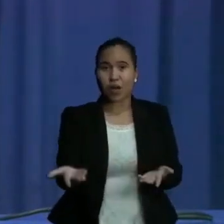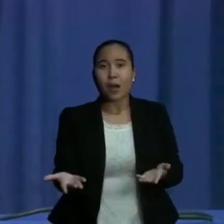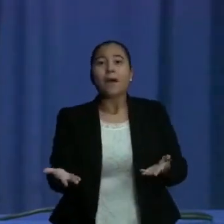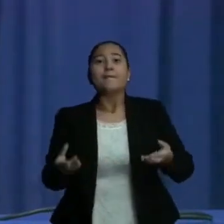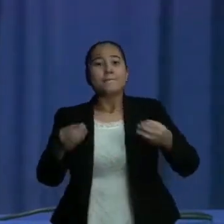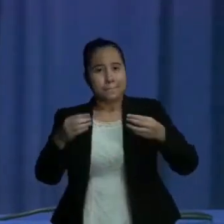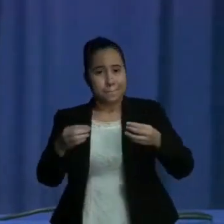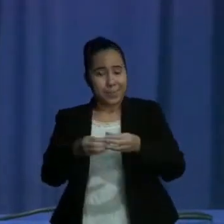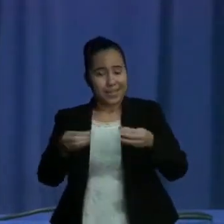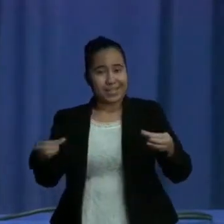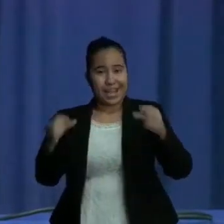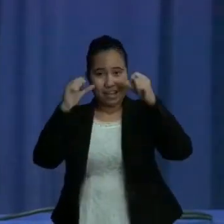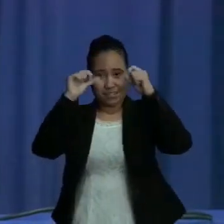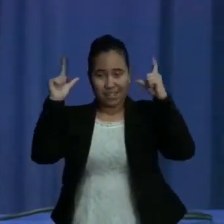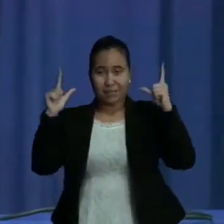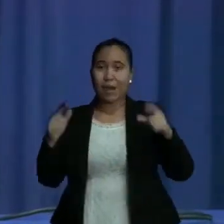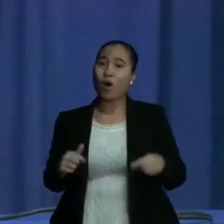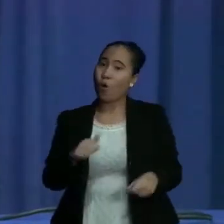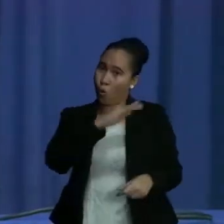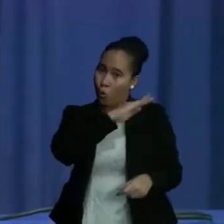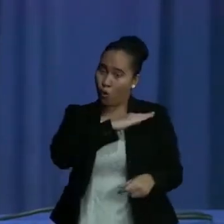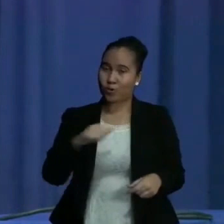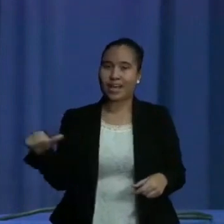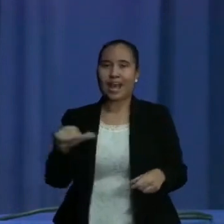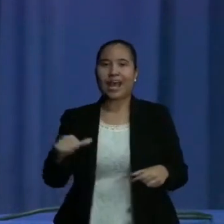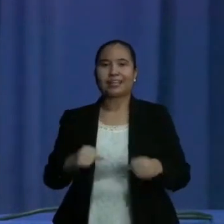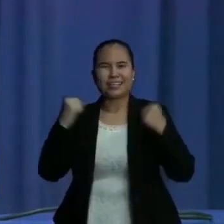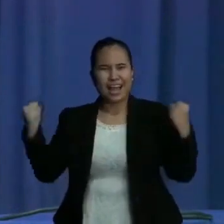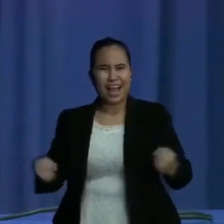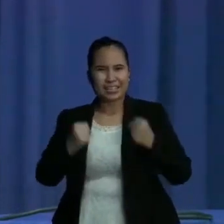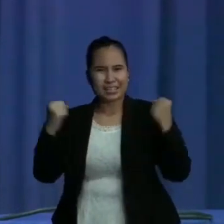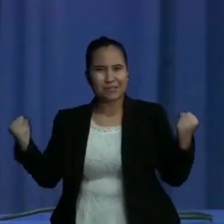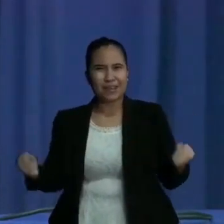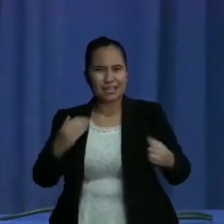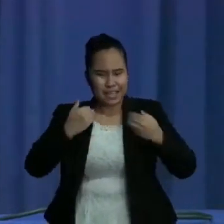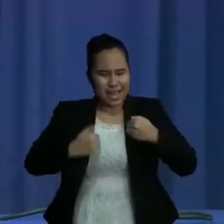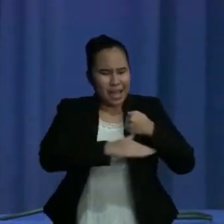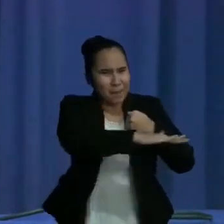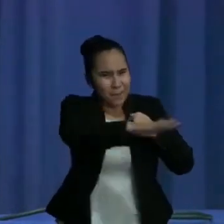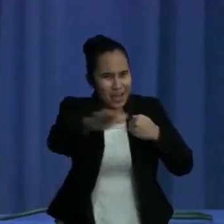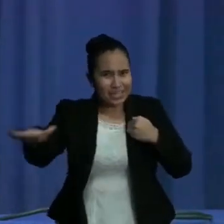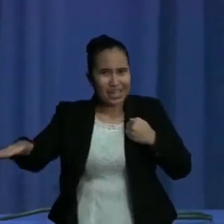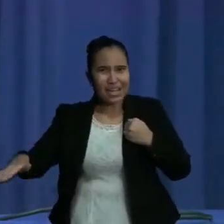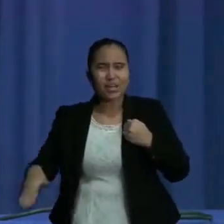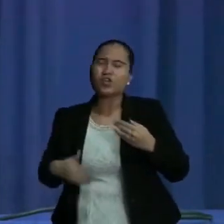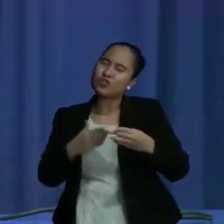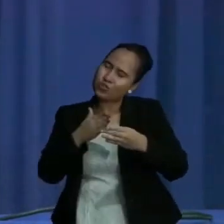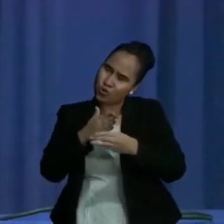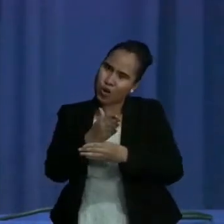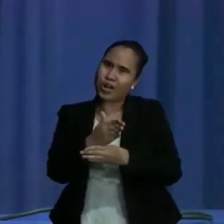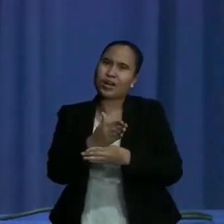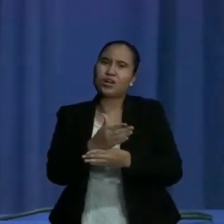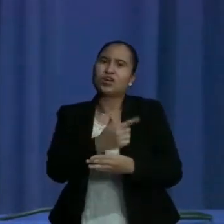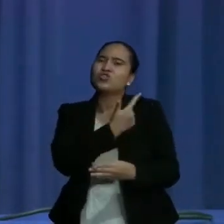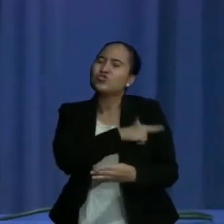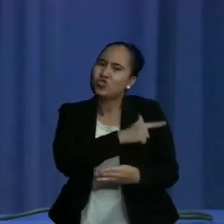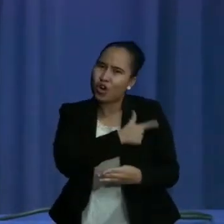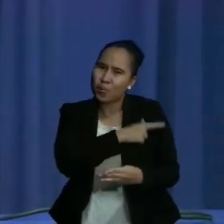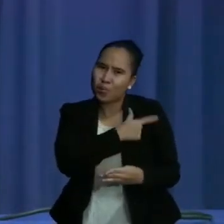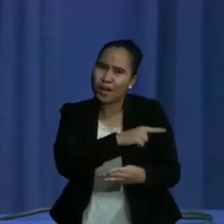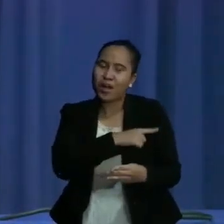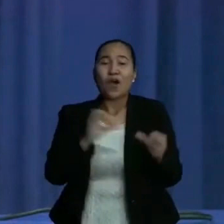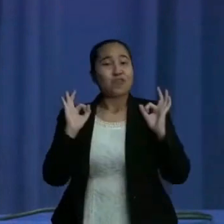ook de activiteiten in de maatschappij weer kunnen normaliseren onder veilige omstandigheden voor de